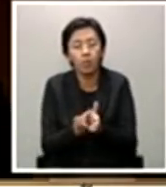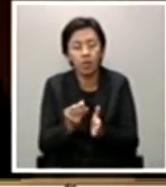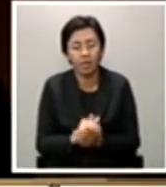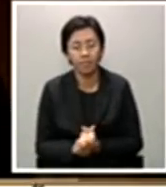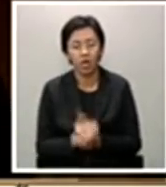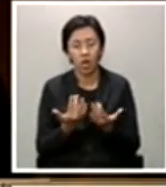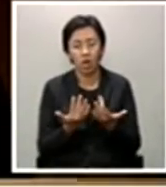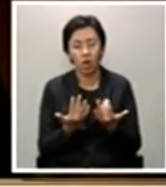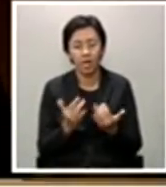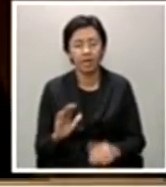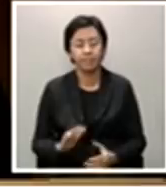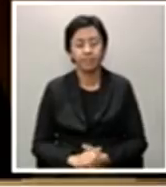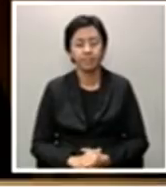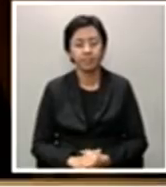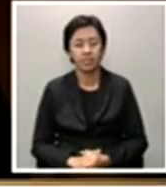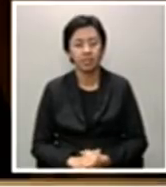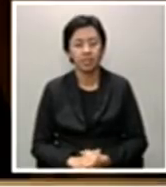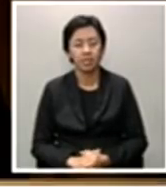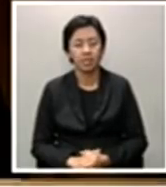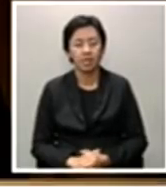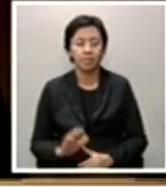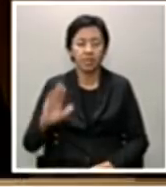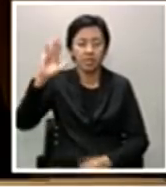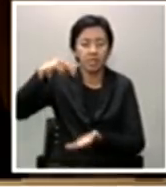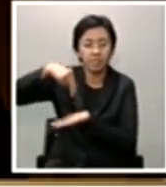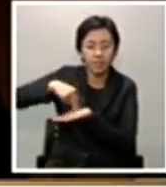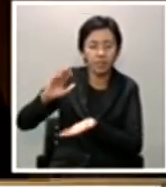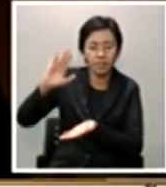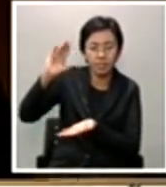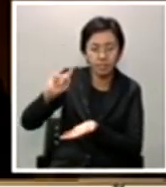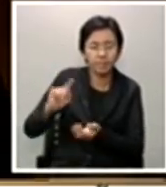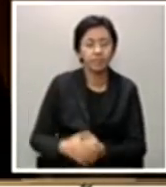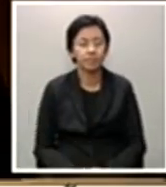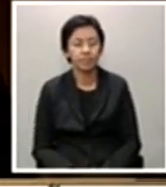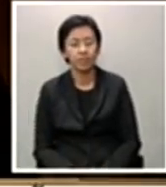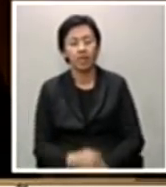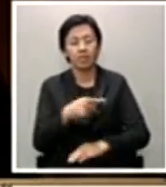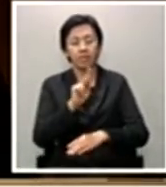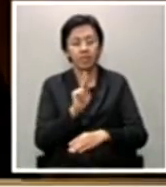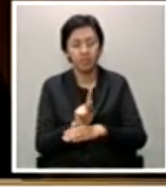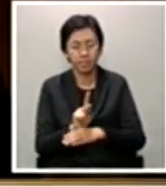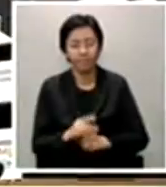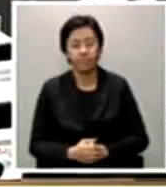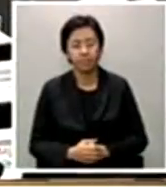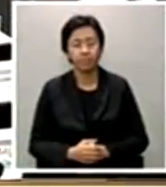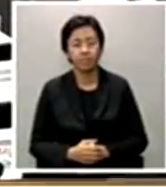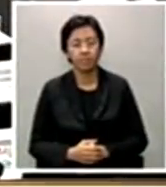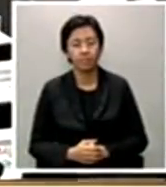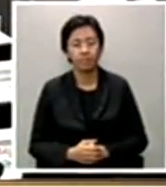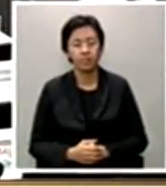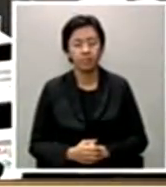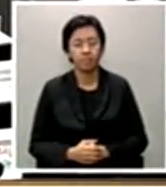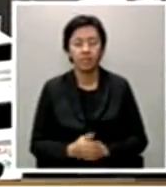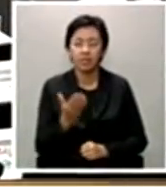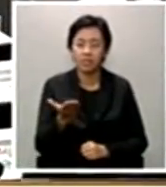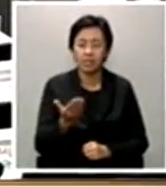อสักครู่นะครับมีท่านจิรายุประท้วงท่านประท้วงใช่ไหมครับ ท่านประธานที่เคารพครับ เชิญครับ ผม เ